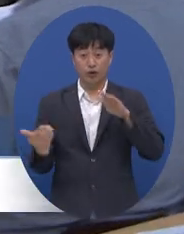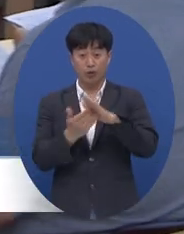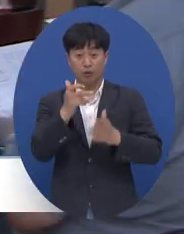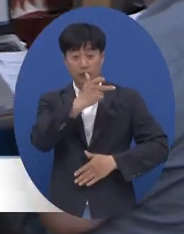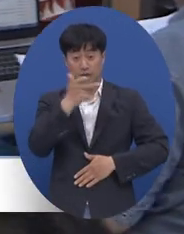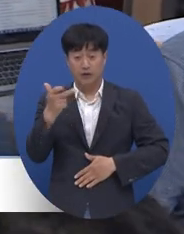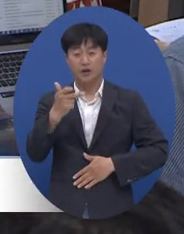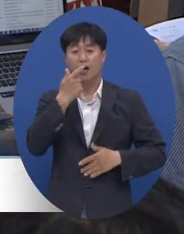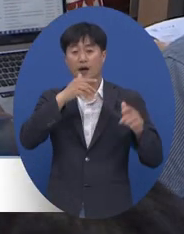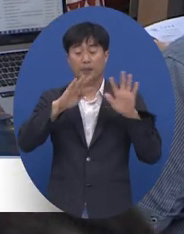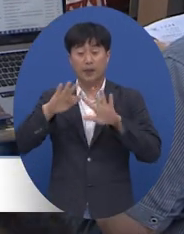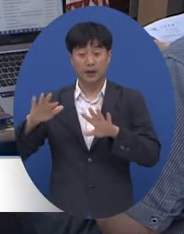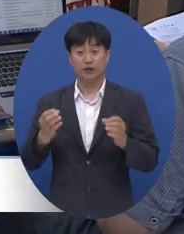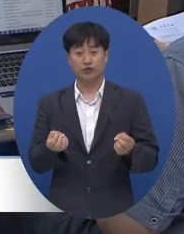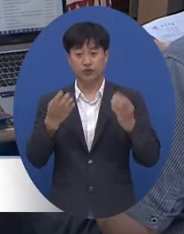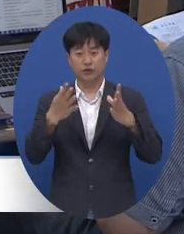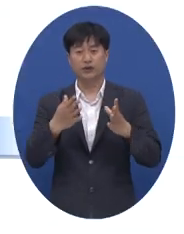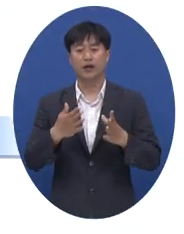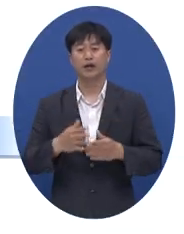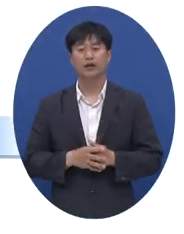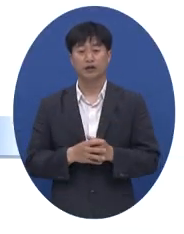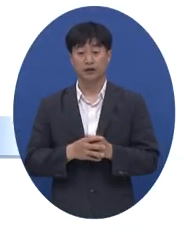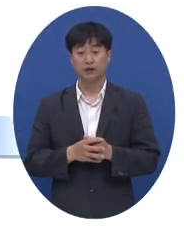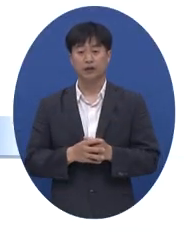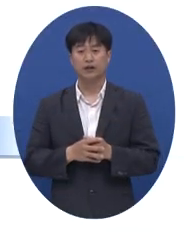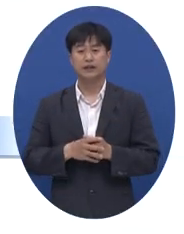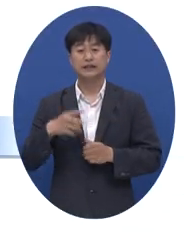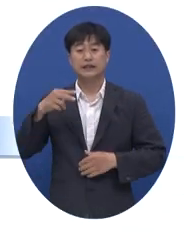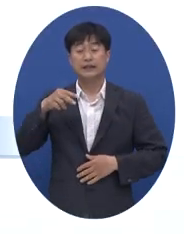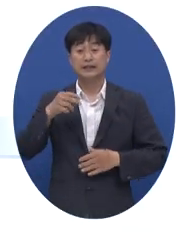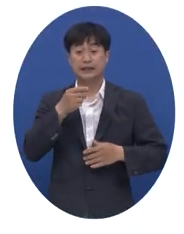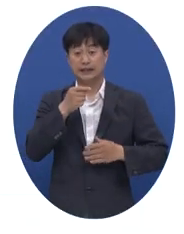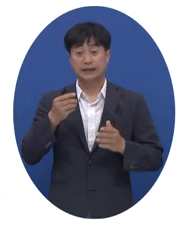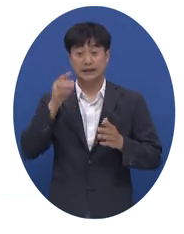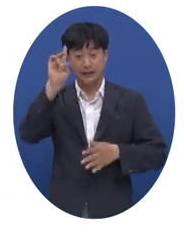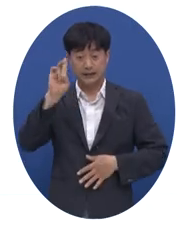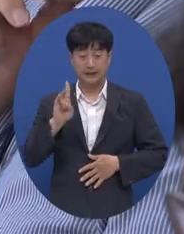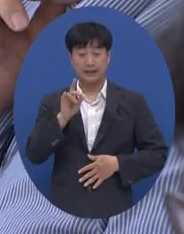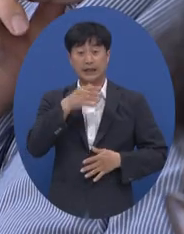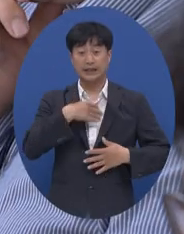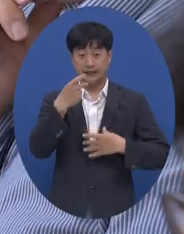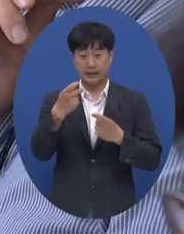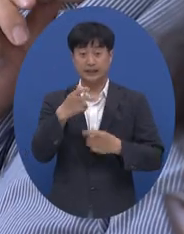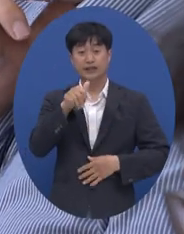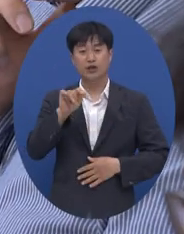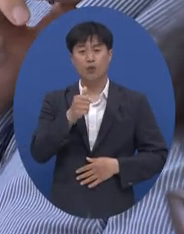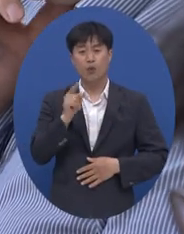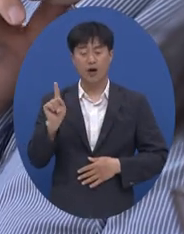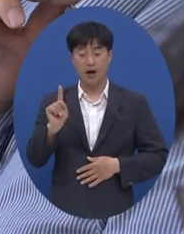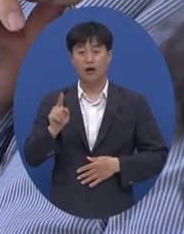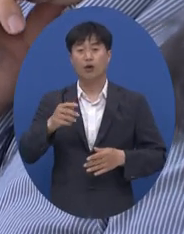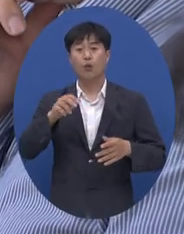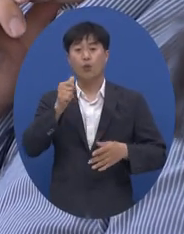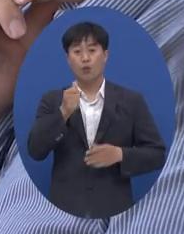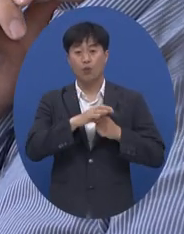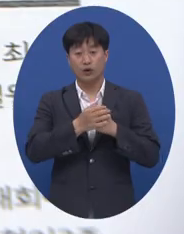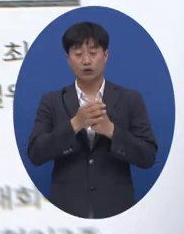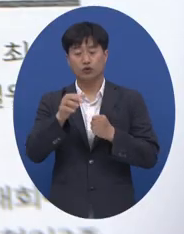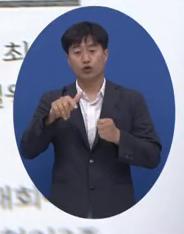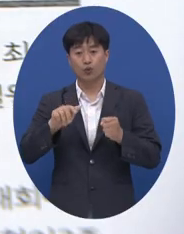전국 최대 규모의 해양 스포츠 축제인 전국 해양스포츠 제전 이 시흥 안산 의 10 화보와 화성 전곡항에서 그 화려한 막을